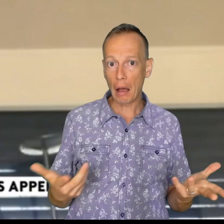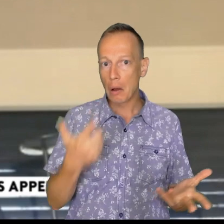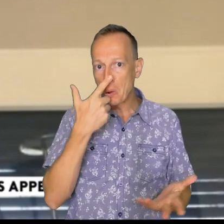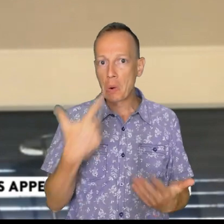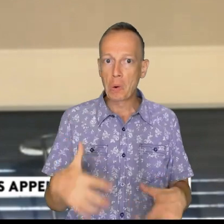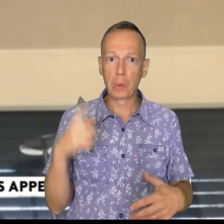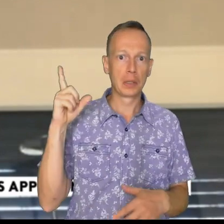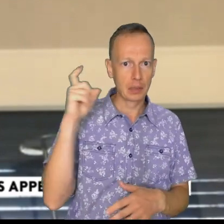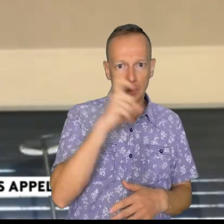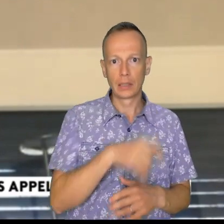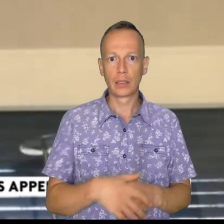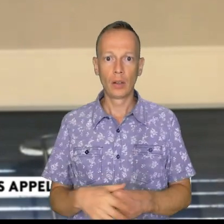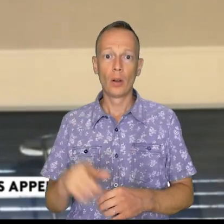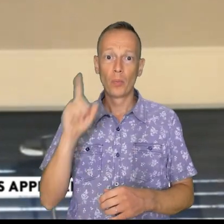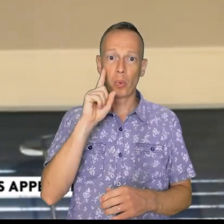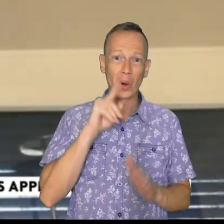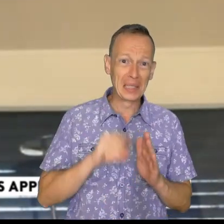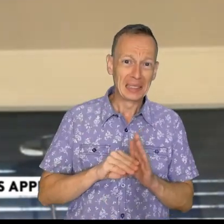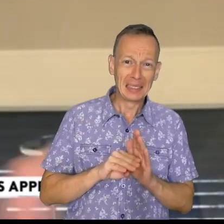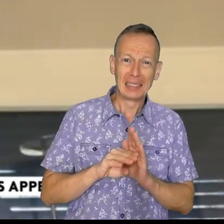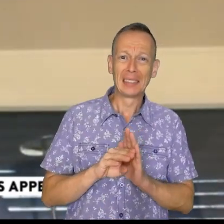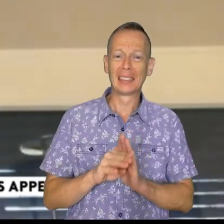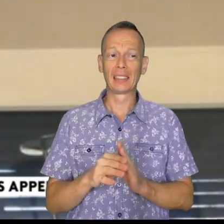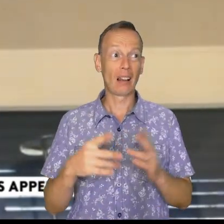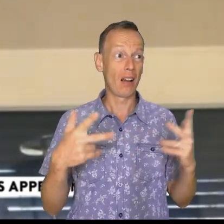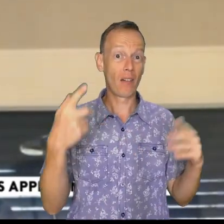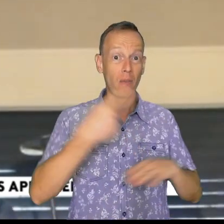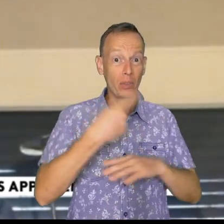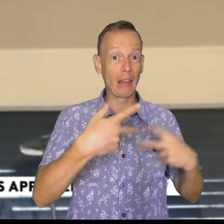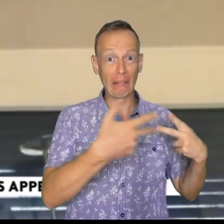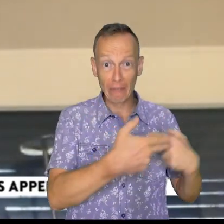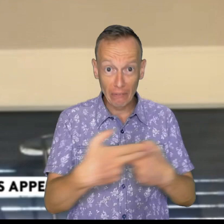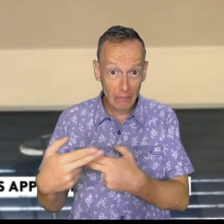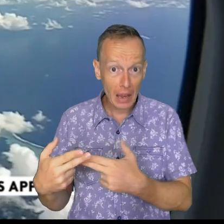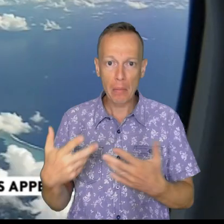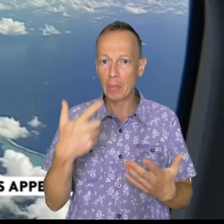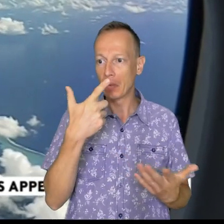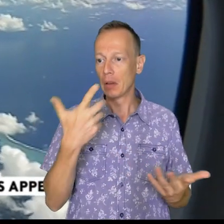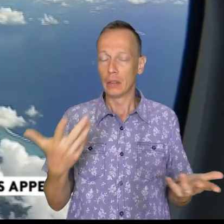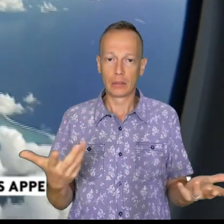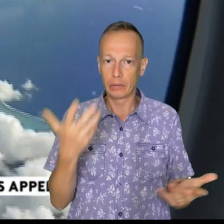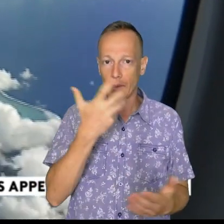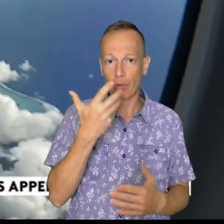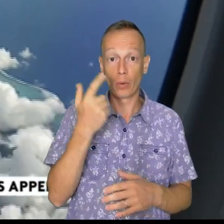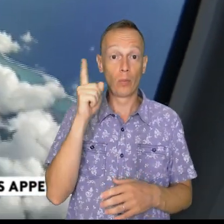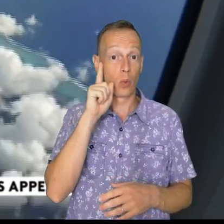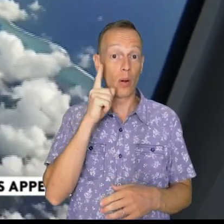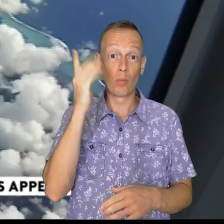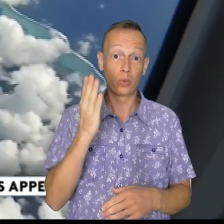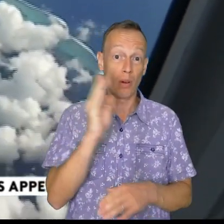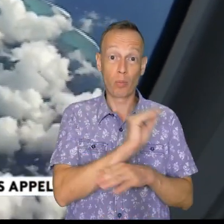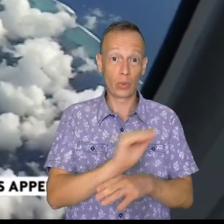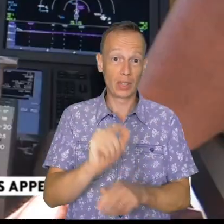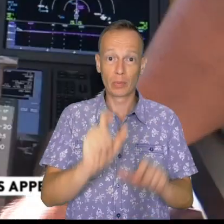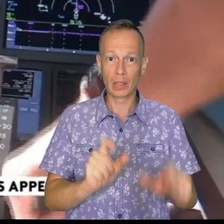suffisamment vacciné pour réouvrir et on aura beaucoup fermé les frontières pour protéger les populations. Pour autant, si ces aides